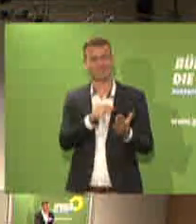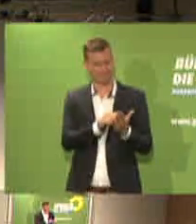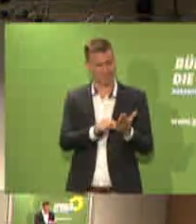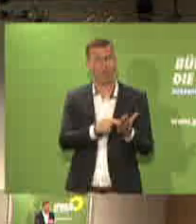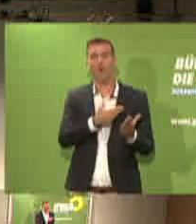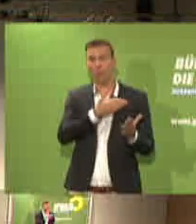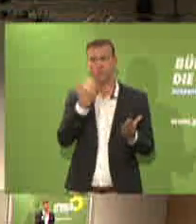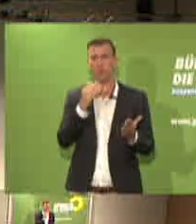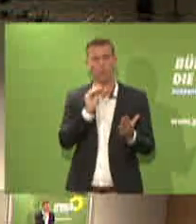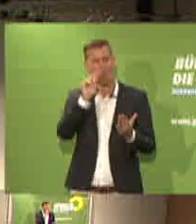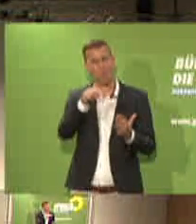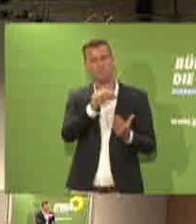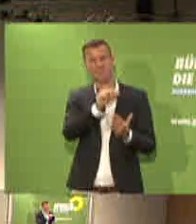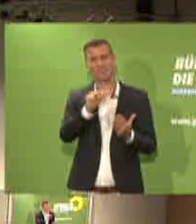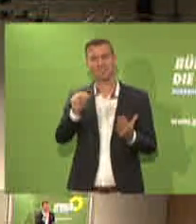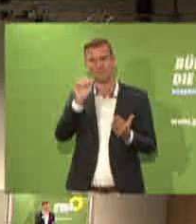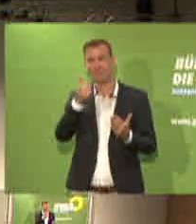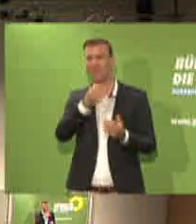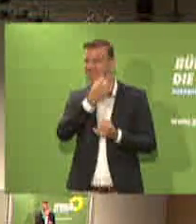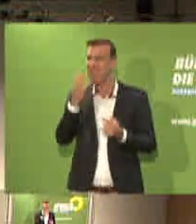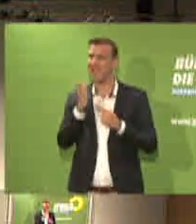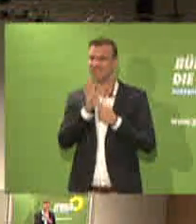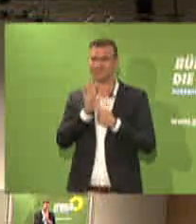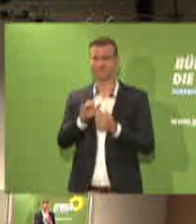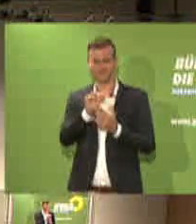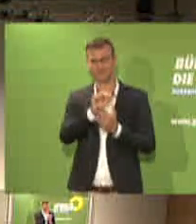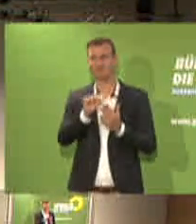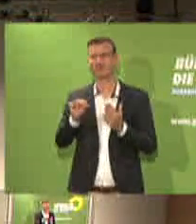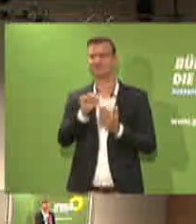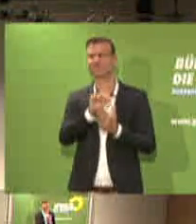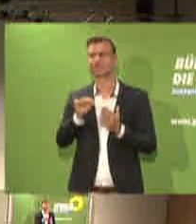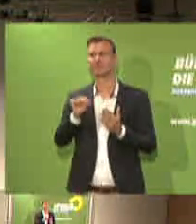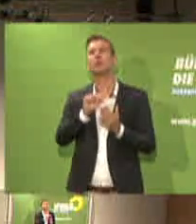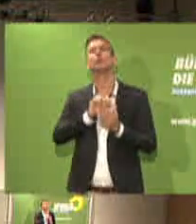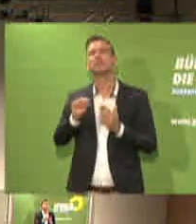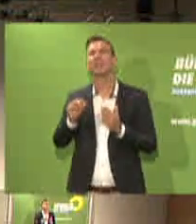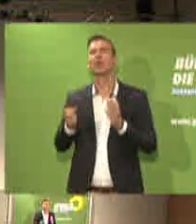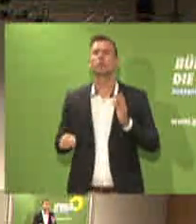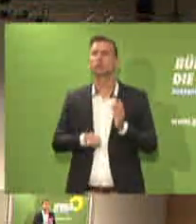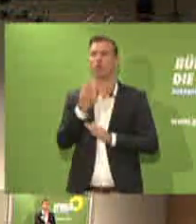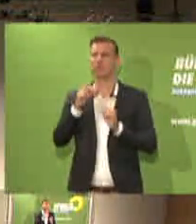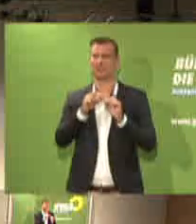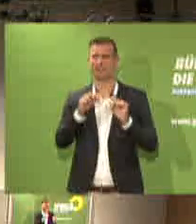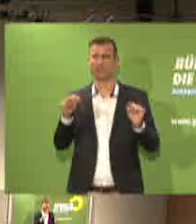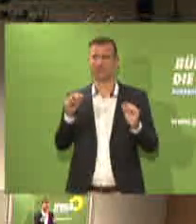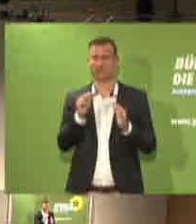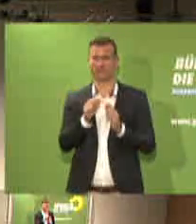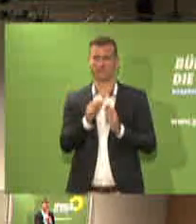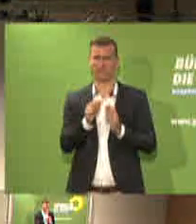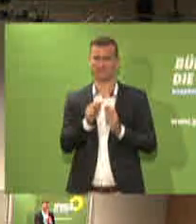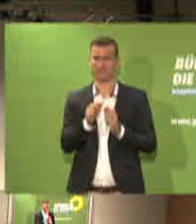drauf ist. Und obendrauf, um auch das nochmal deutlich kenntlich zu machen, steht dann neu hier an der Stelle